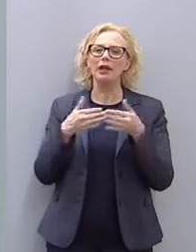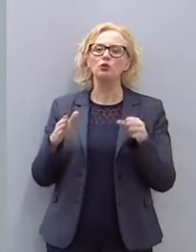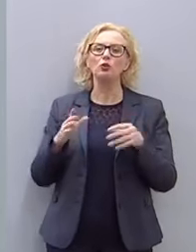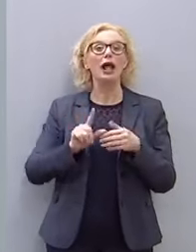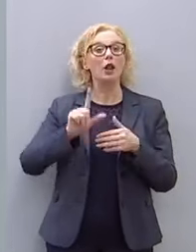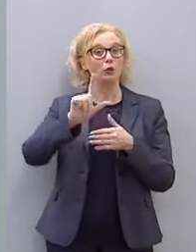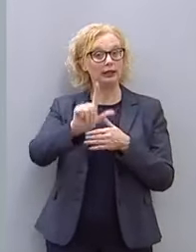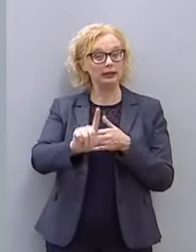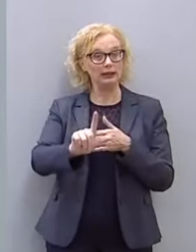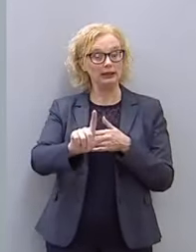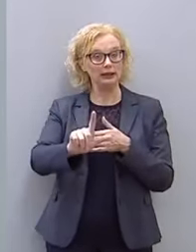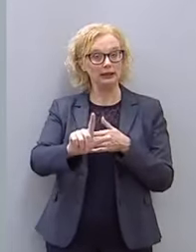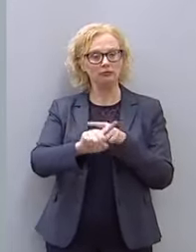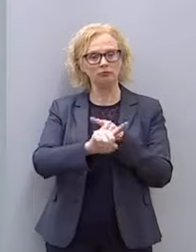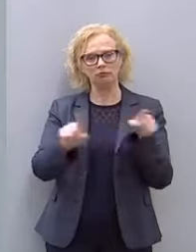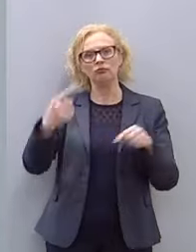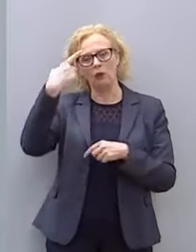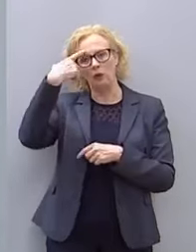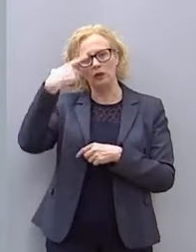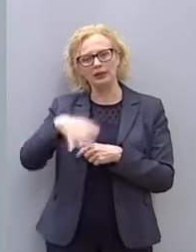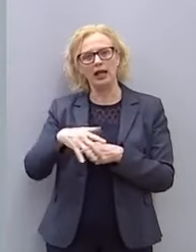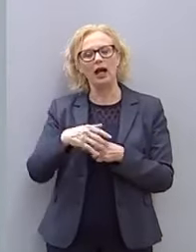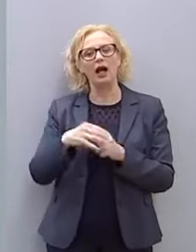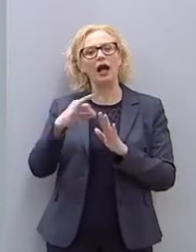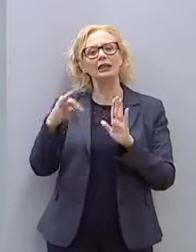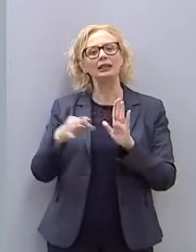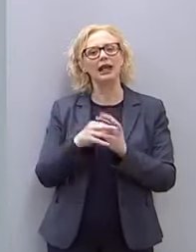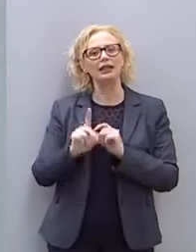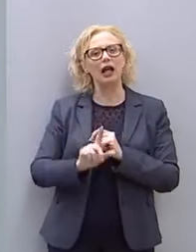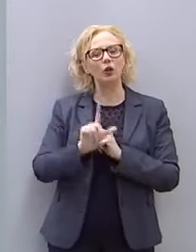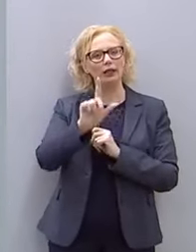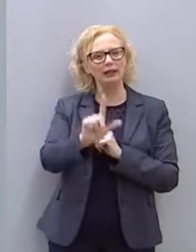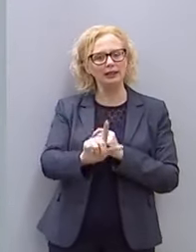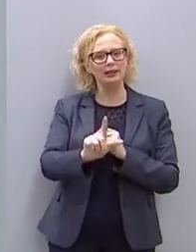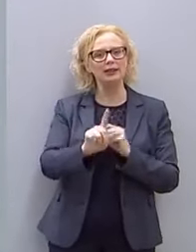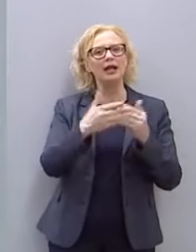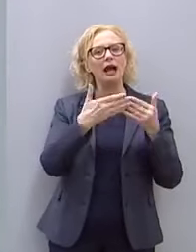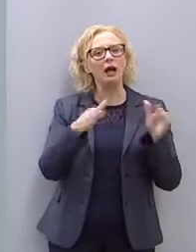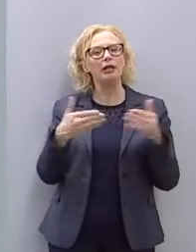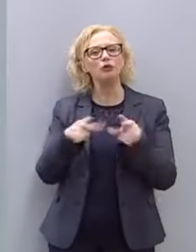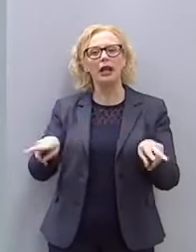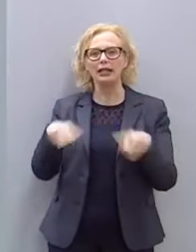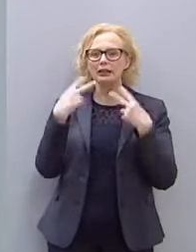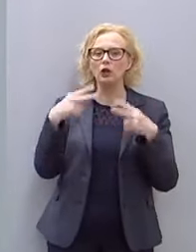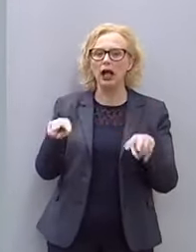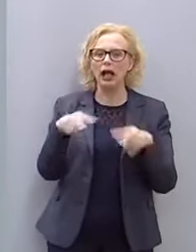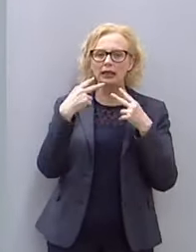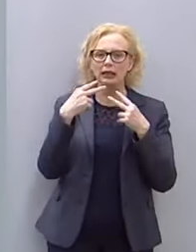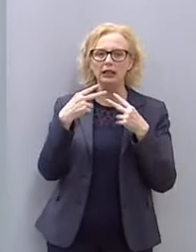lunedì voi sapete che da lunedì avverranno le aperture di ristoranti